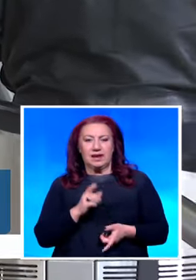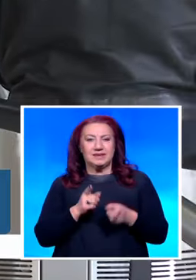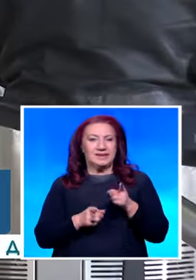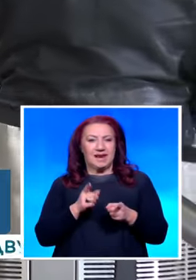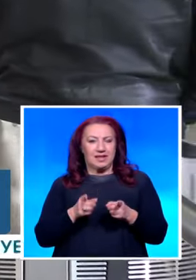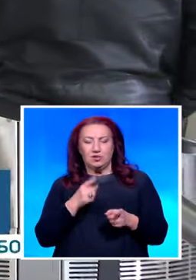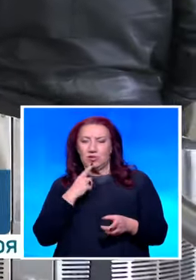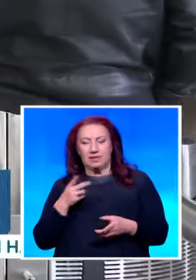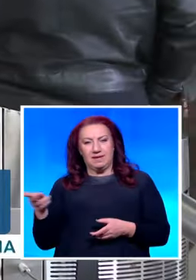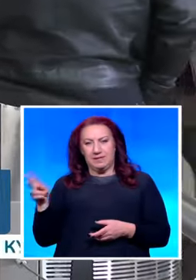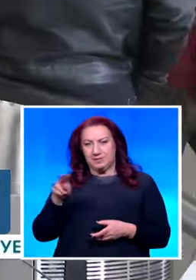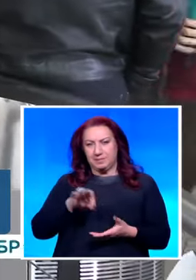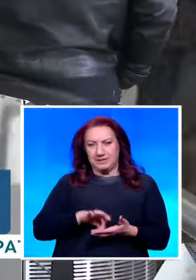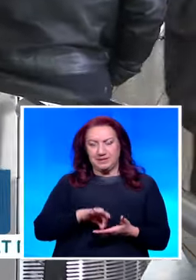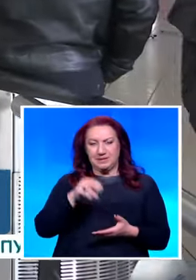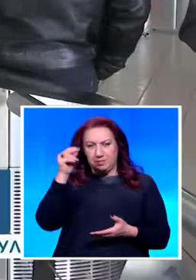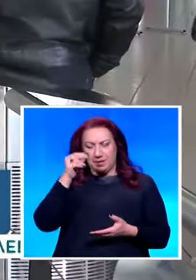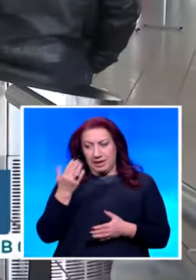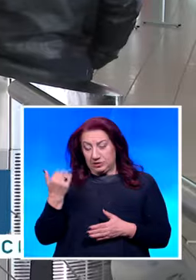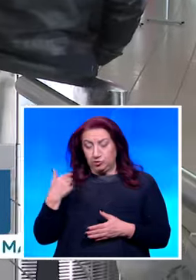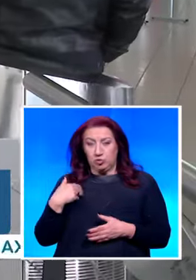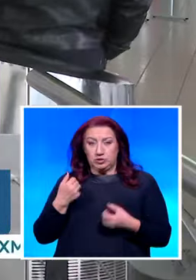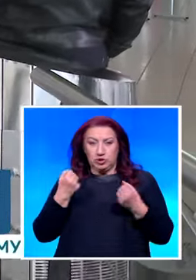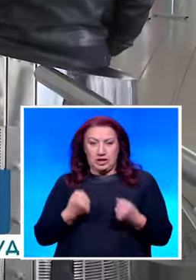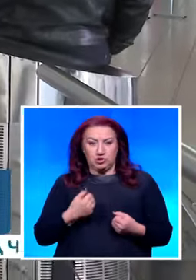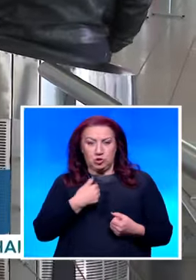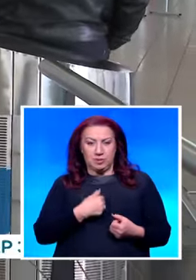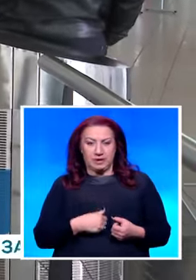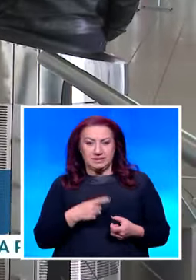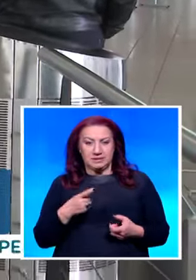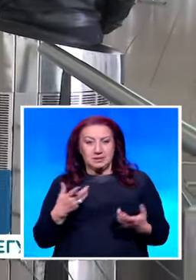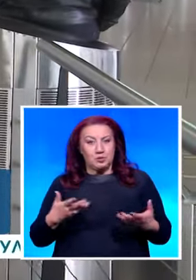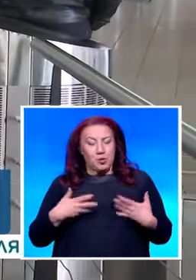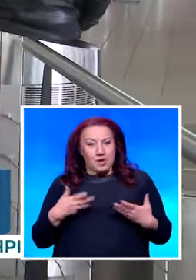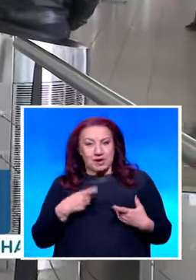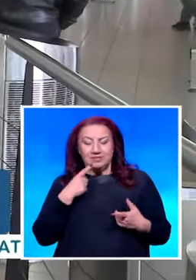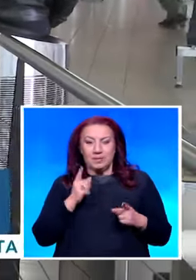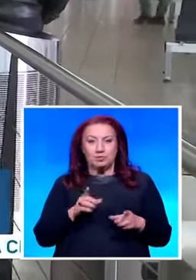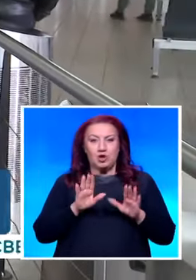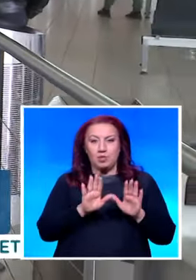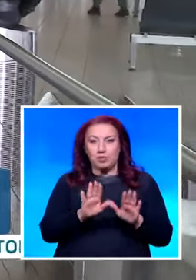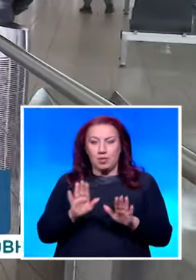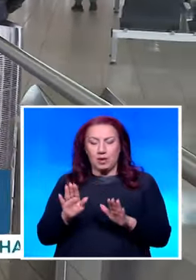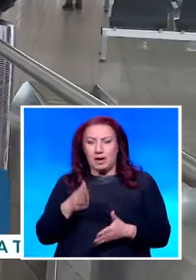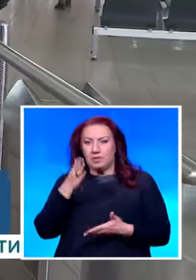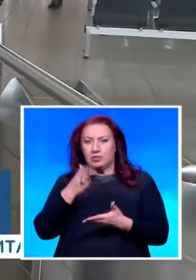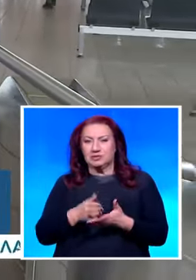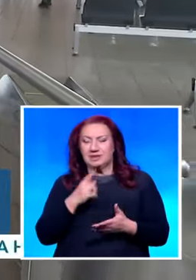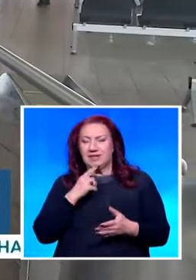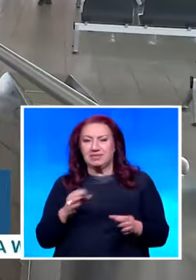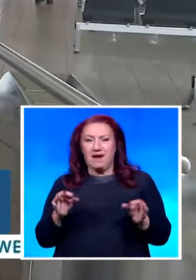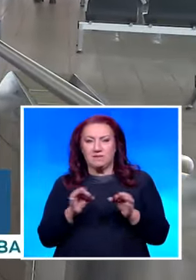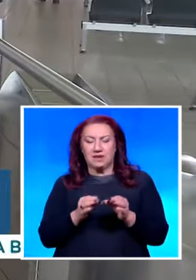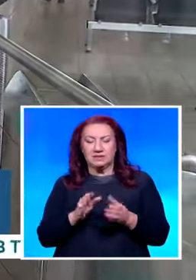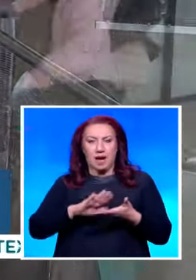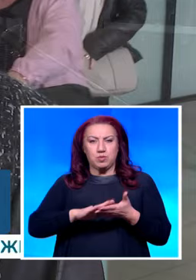като наскоро се възстанови от тежка операция. Той е въодушевен от възможността да помогне в последната фаза на подготовката за битката на